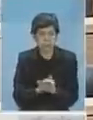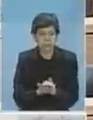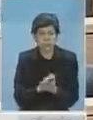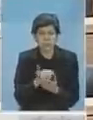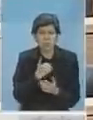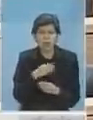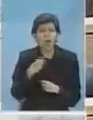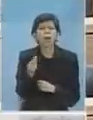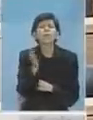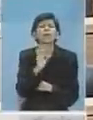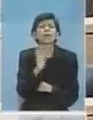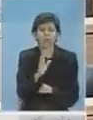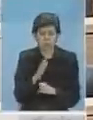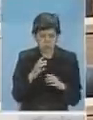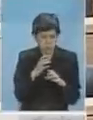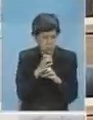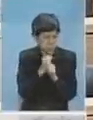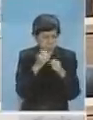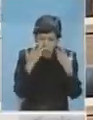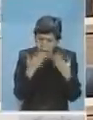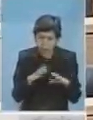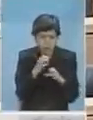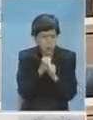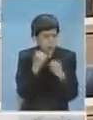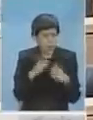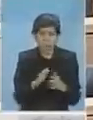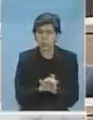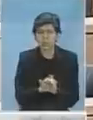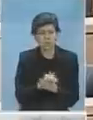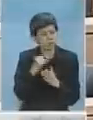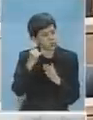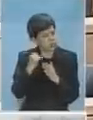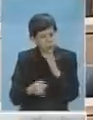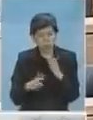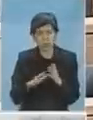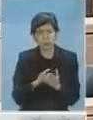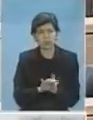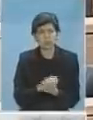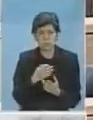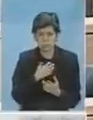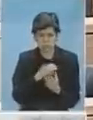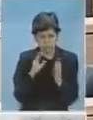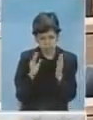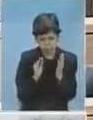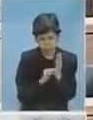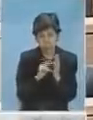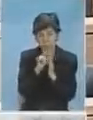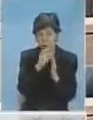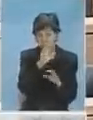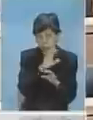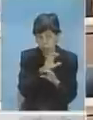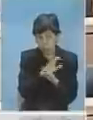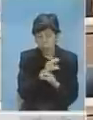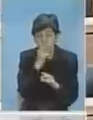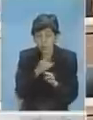คือไม่ต้องอนุญาตหรอกครับถ้าปิดการนับคะแนนประกาศผลไปแล้วเนี่ยถือว่าสิ้นสุดแล้วอันนี้เป็นความที่เขียนไว้ในข้อบังคับและท่าน